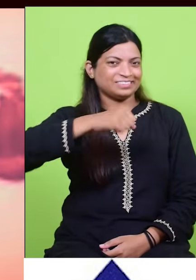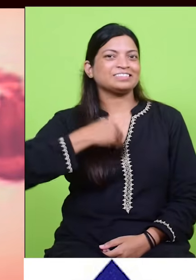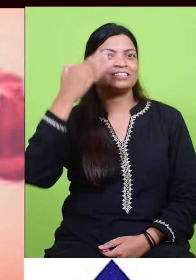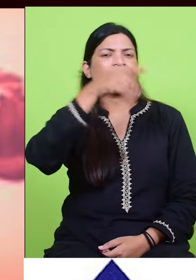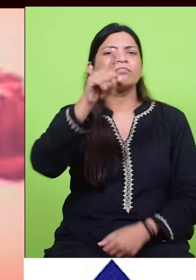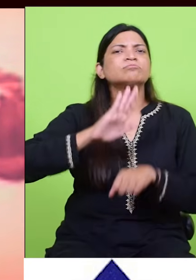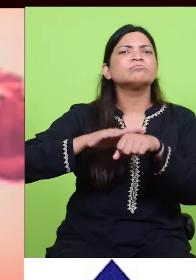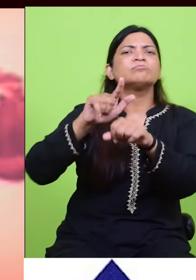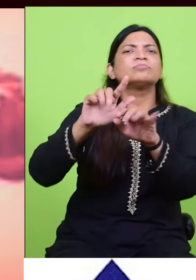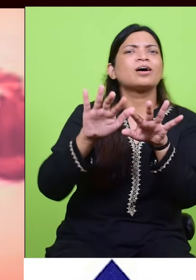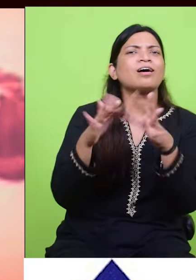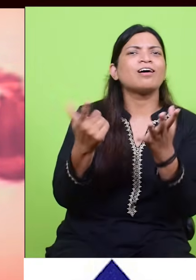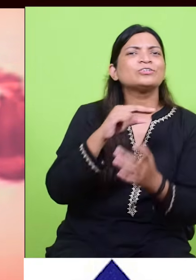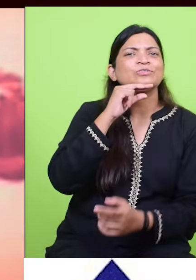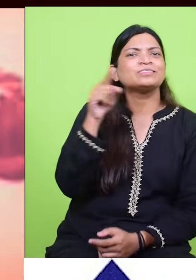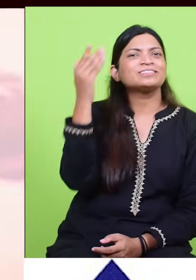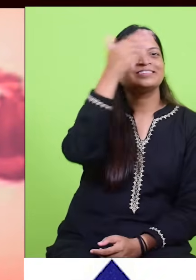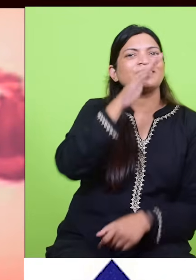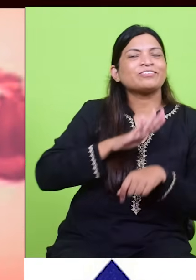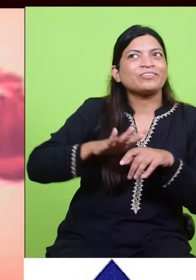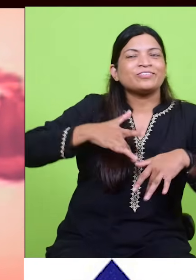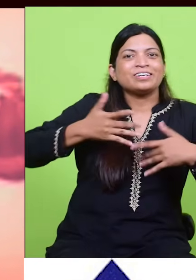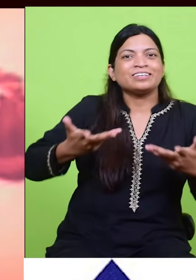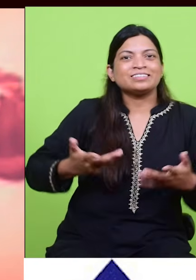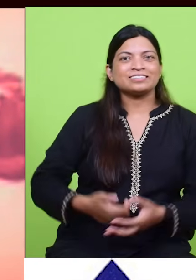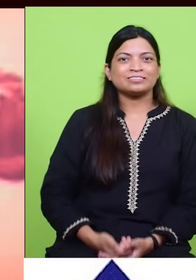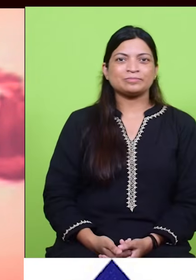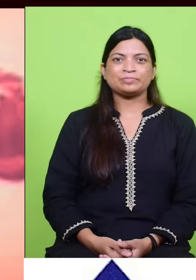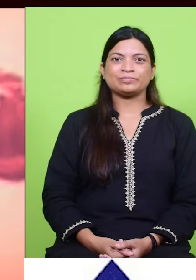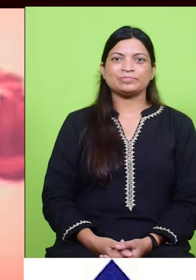तो मुझे गवर्नर साहब से मिलके बहुत खुशी हुई थी। पढ़ाई करना पसंद है?